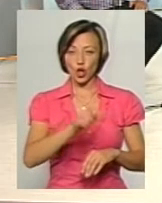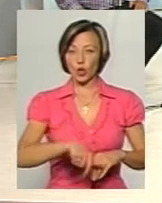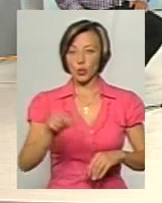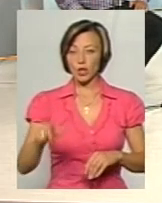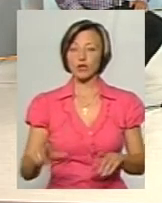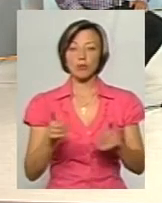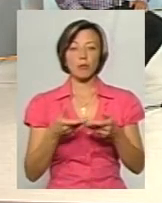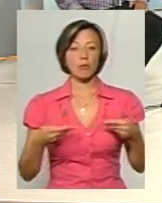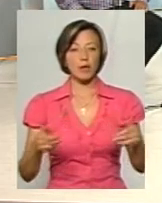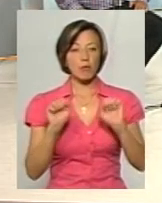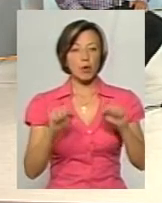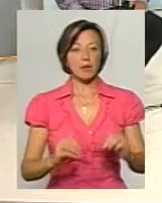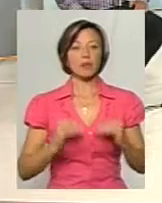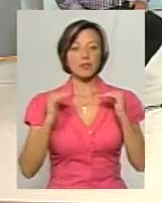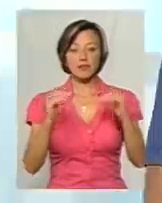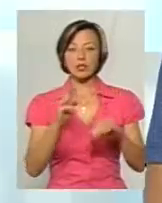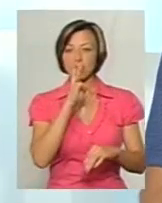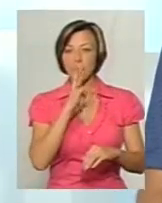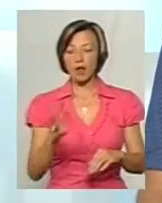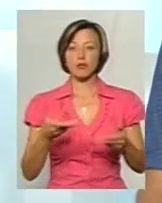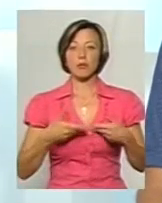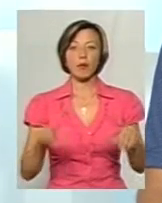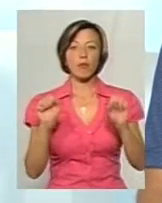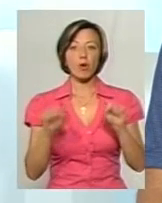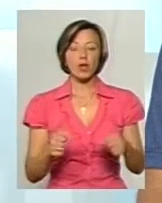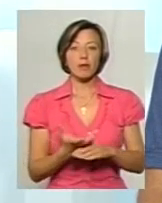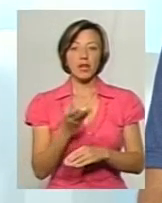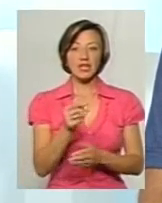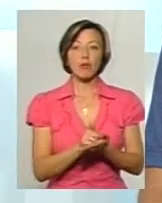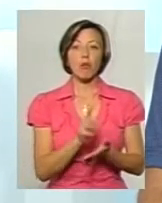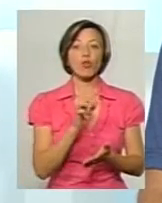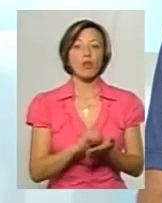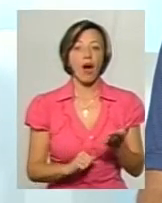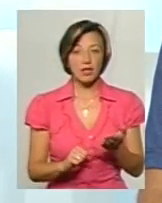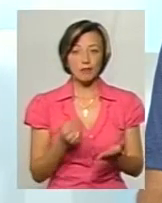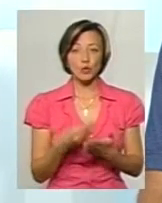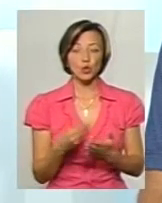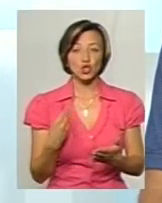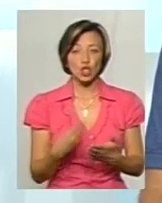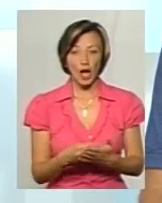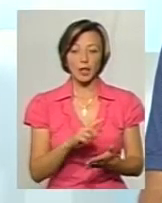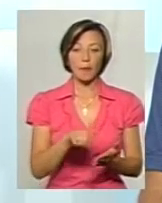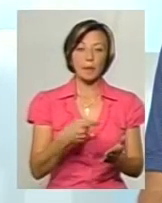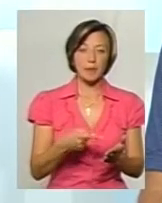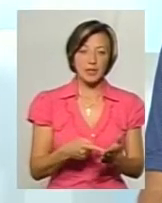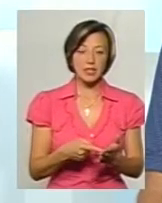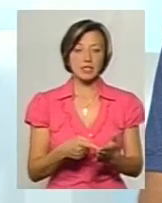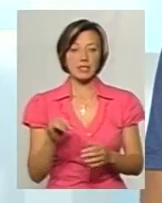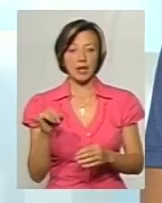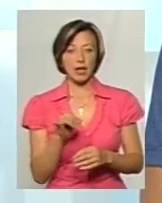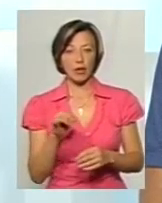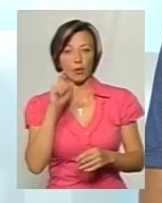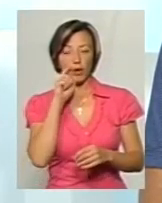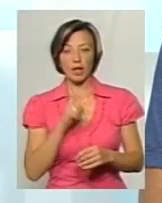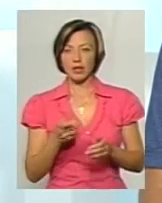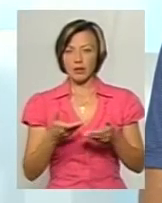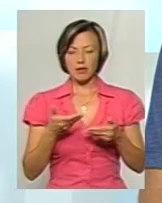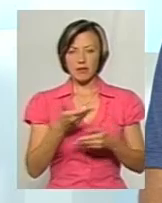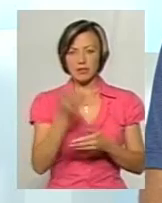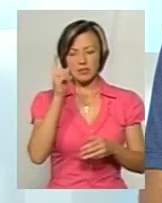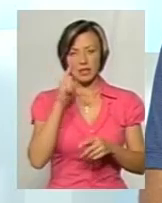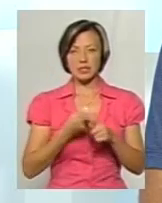щоб ми могли підвищувати заробітну плату, щоб ми могли платити податки в бюджет міста та України. Ви знаєте,